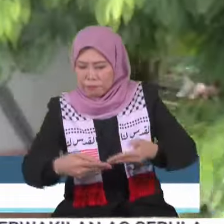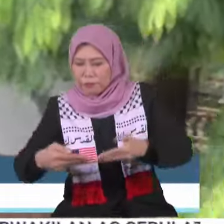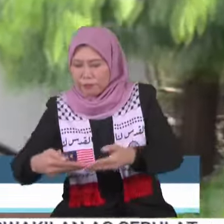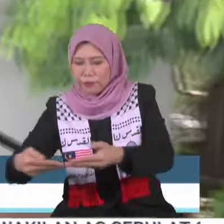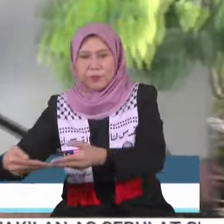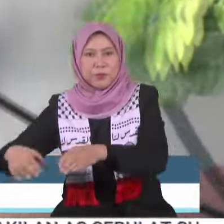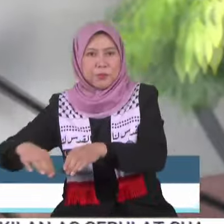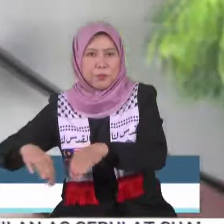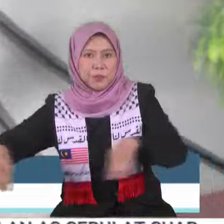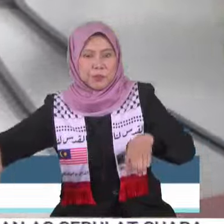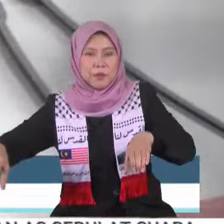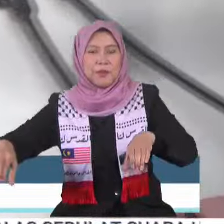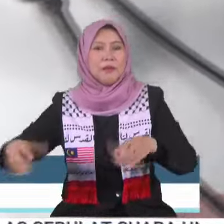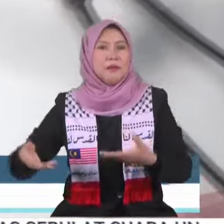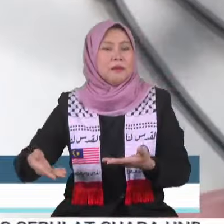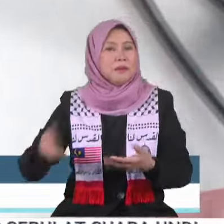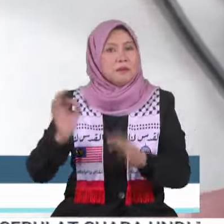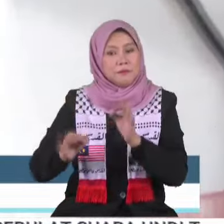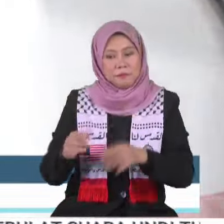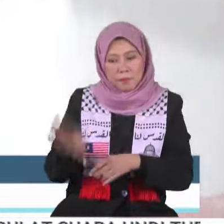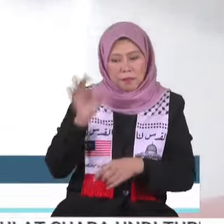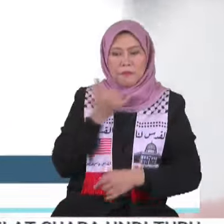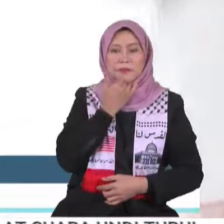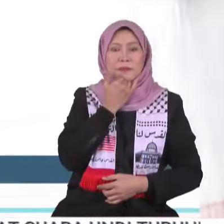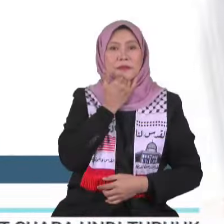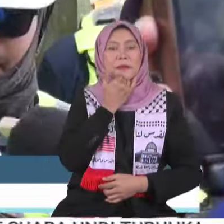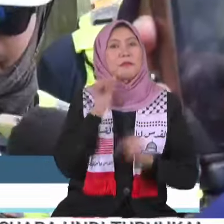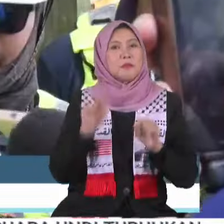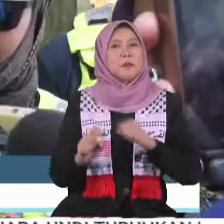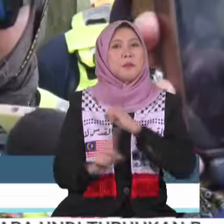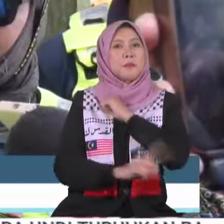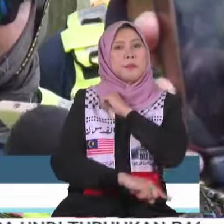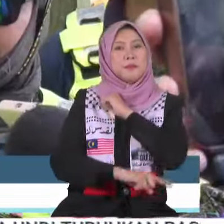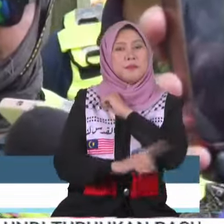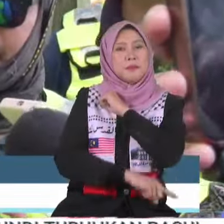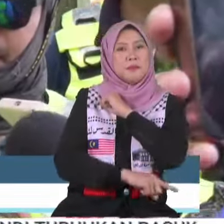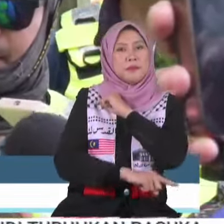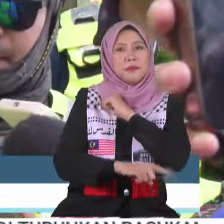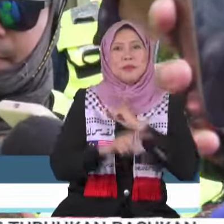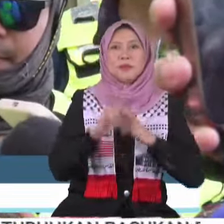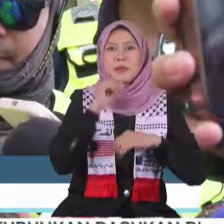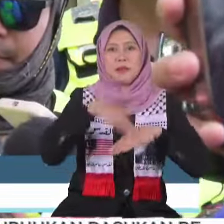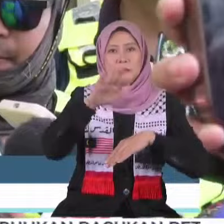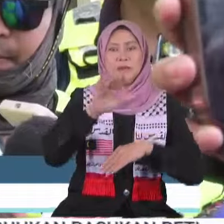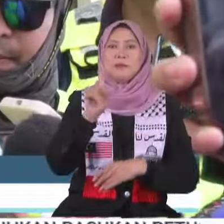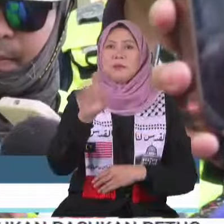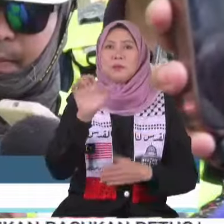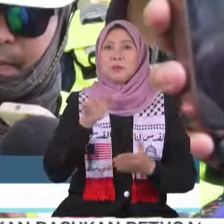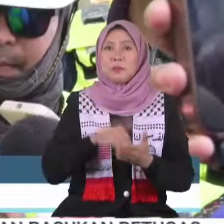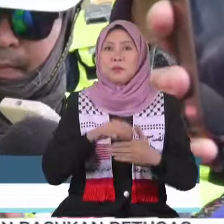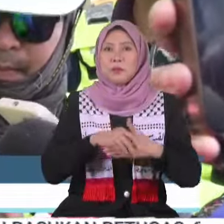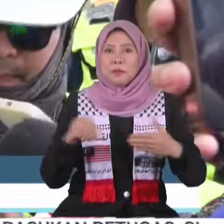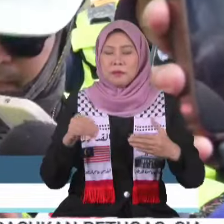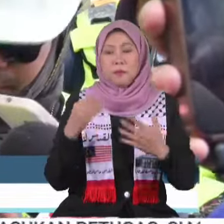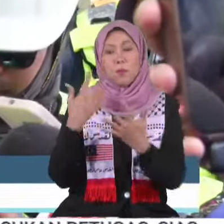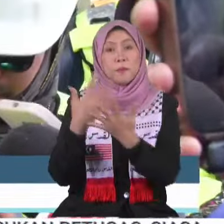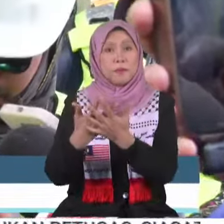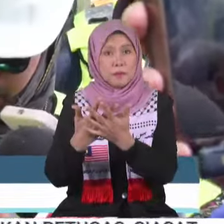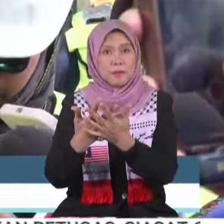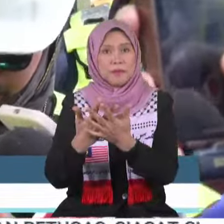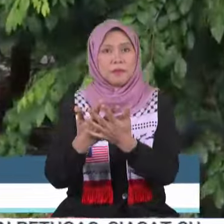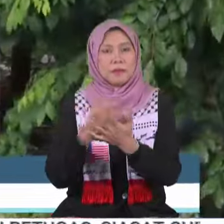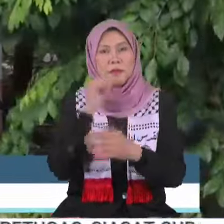pemilik lesen, dan sekiranya dapati bersalah boleh dikenakan hukuman denda tidak melebihi RM100,000 ataupun penjara